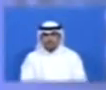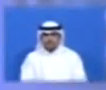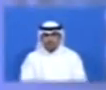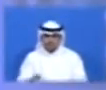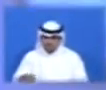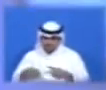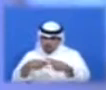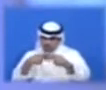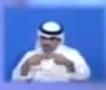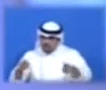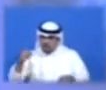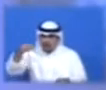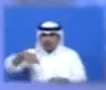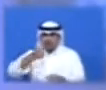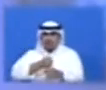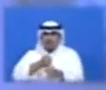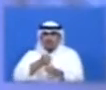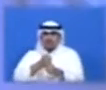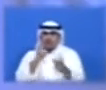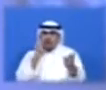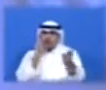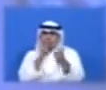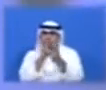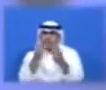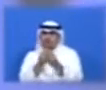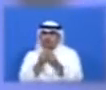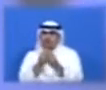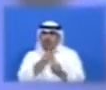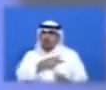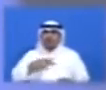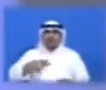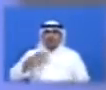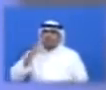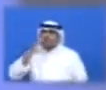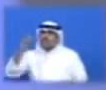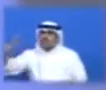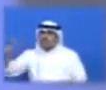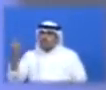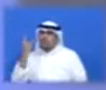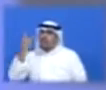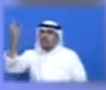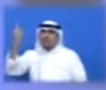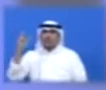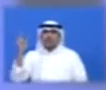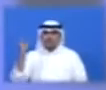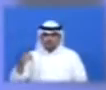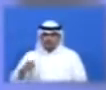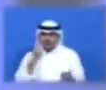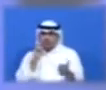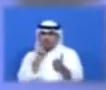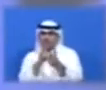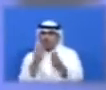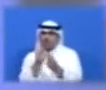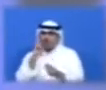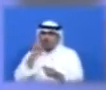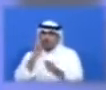انطلقت أعمال ملتقى الصحة والرعاية الشبابية الذي تستضيف وزارة الشباب على مدى 10 أشهر، ويعتبر الملتقى أن